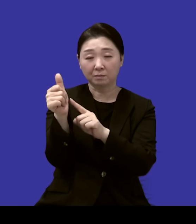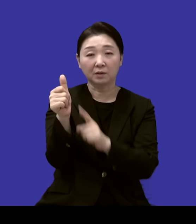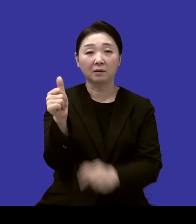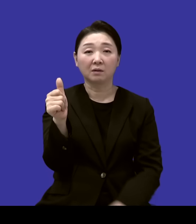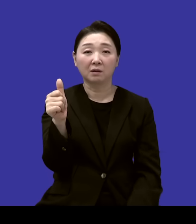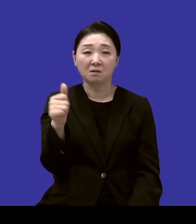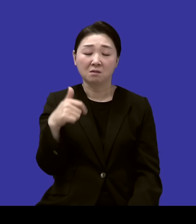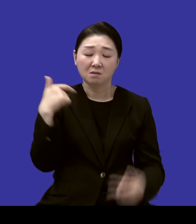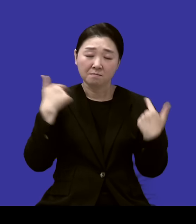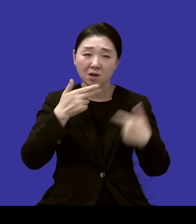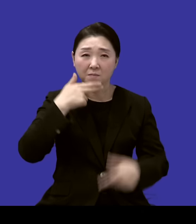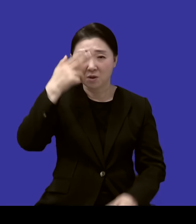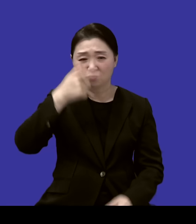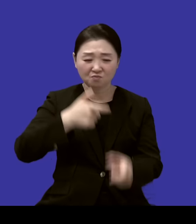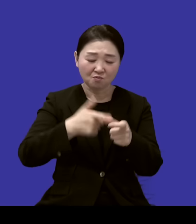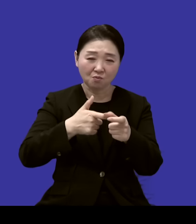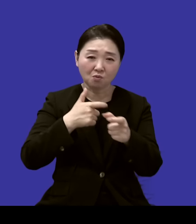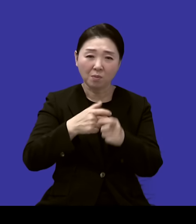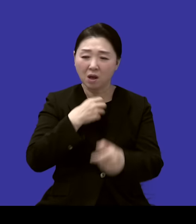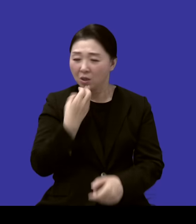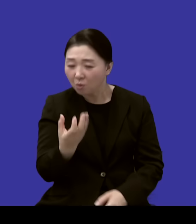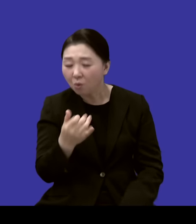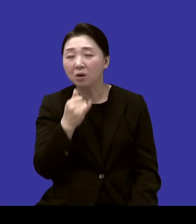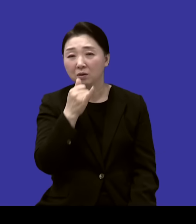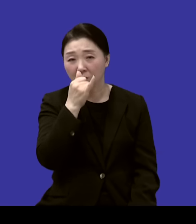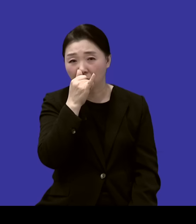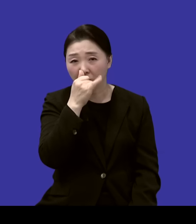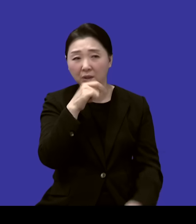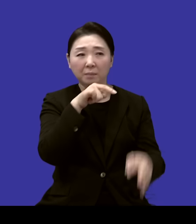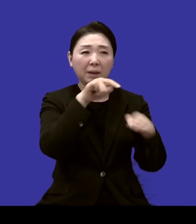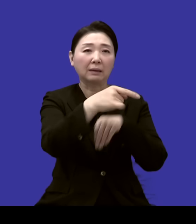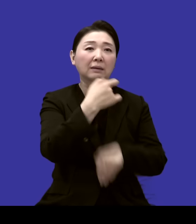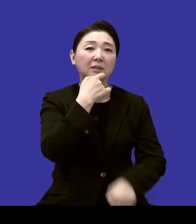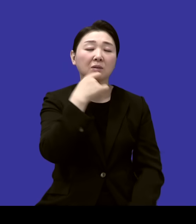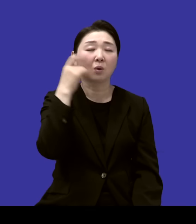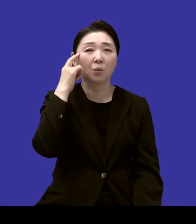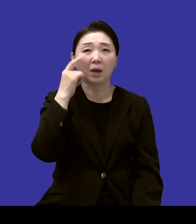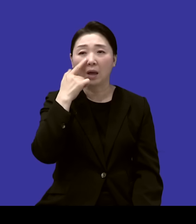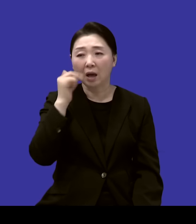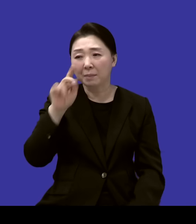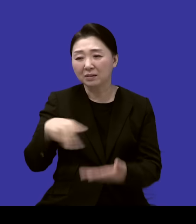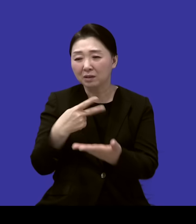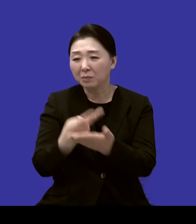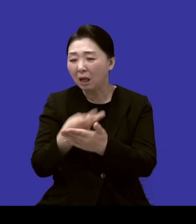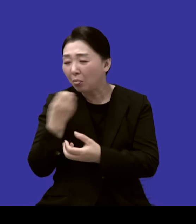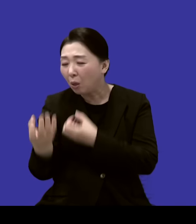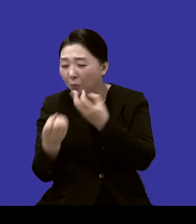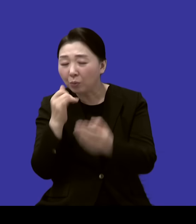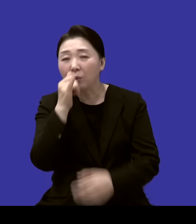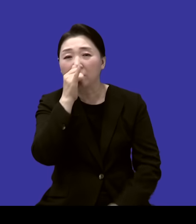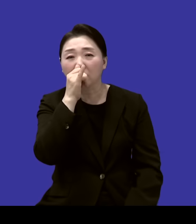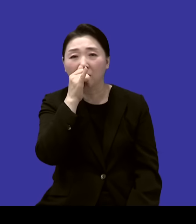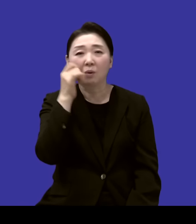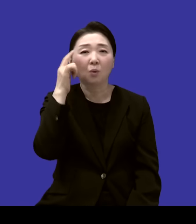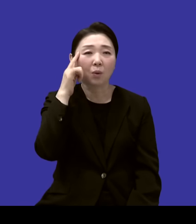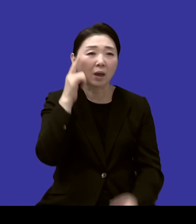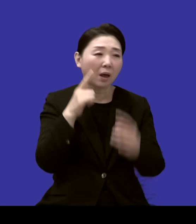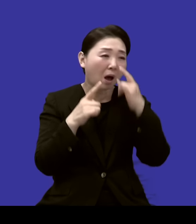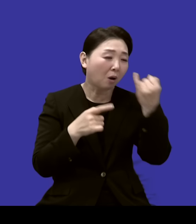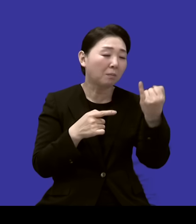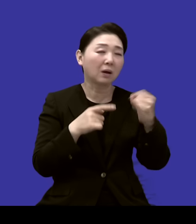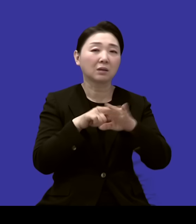술 드시고 집에는 맨날 토사물 있고 그러니까 제가 밖에 나가기가 싫었습니다. 맨날 아버님 쓰러져 계시고 여기저기 토한 자국 있고 그러니까 어머니 때문에 속상해서 속상하셔서.